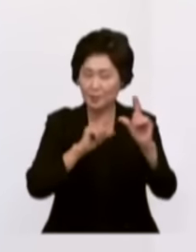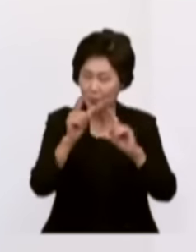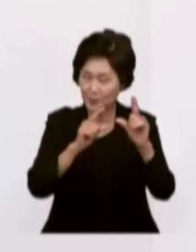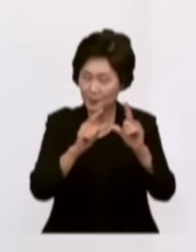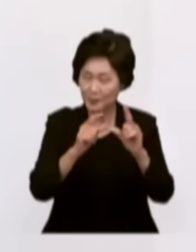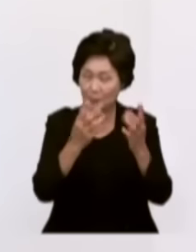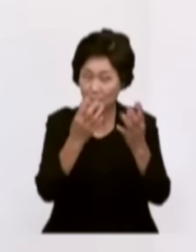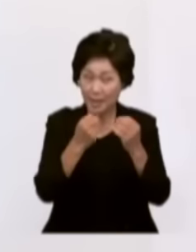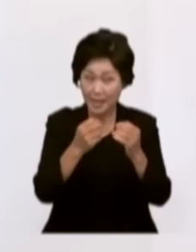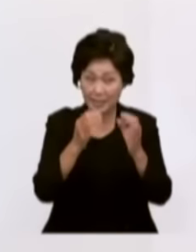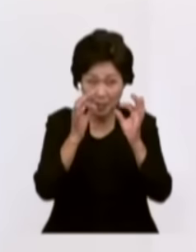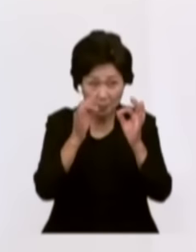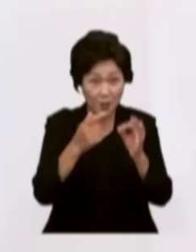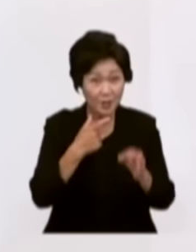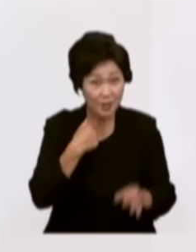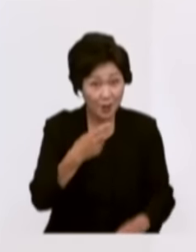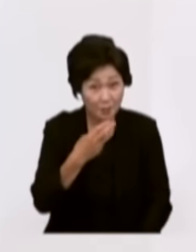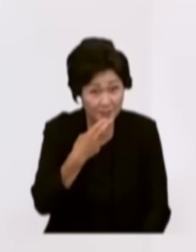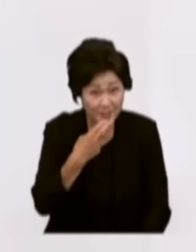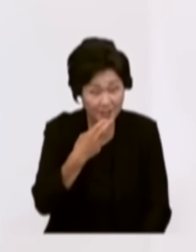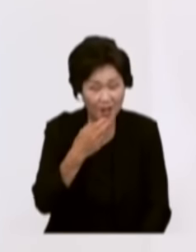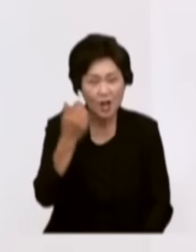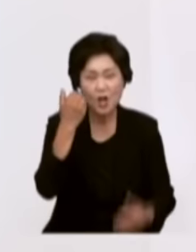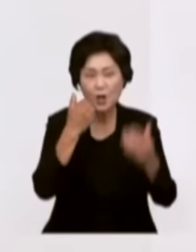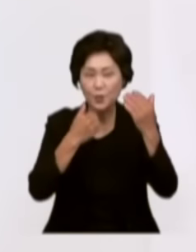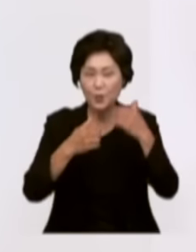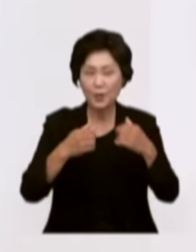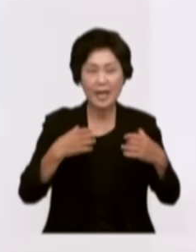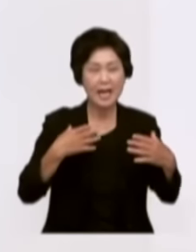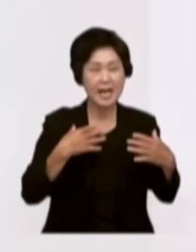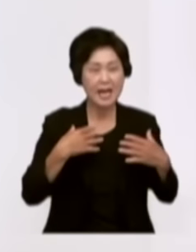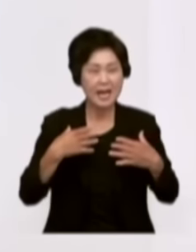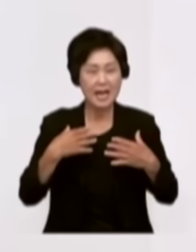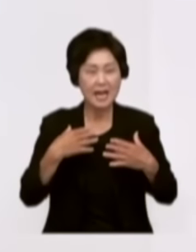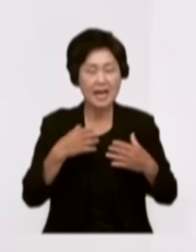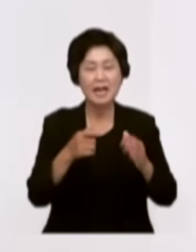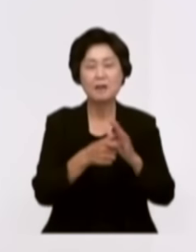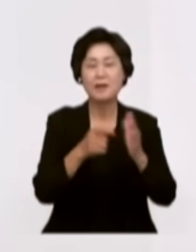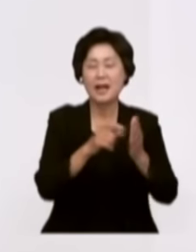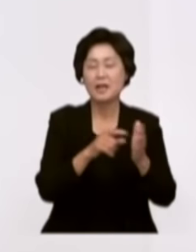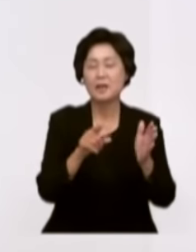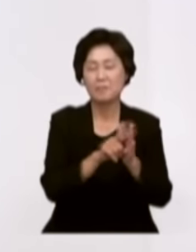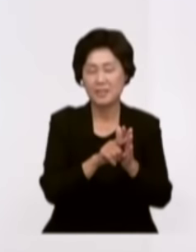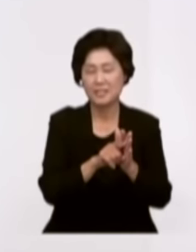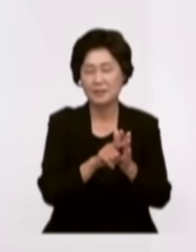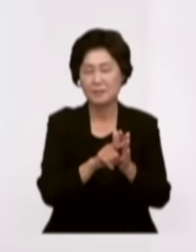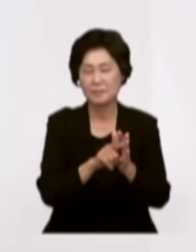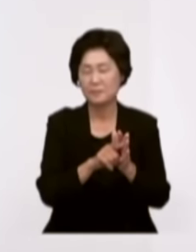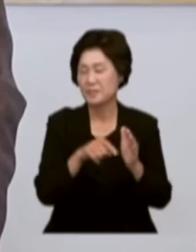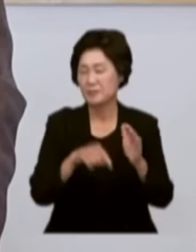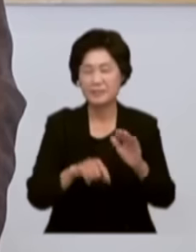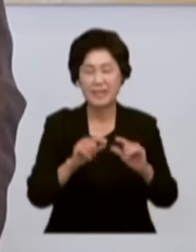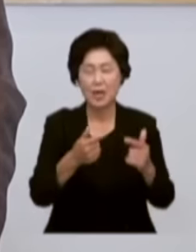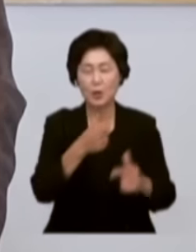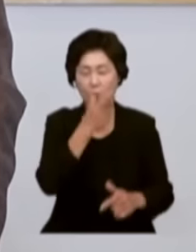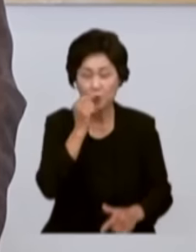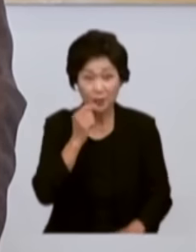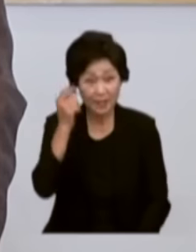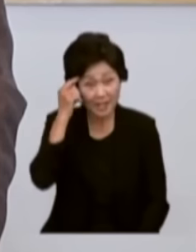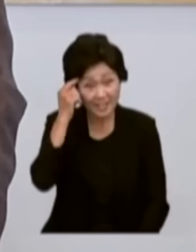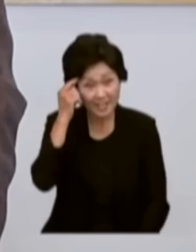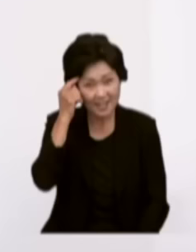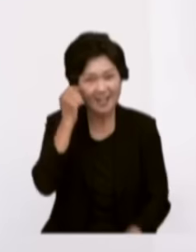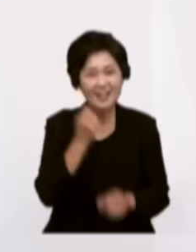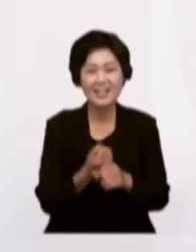누군가에게 드러내놓고 내가 교회 다닌다라고 말할 만큼 신앙이 깊지 않았다고 늘 부족하다고 생각을 했는데 오늘 이렇게 내가